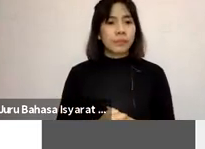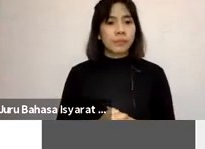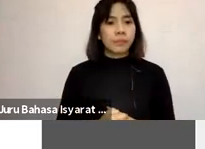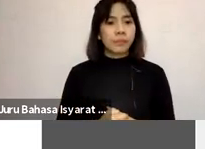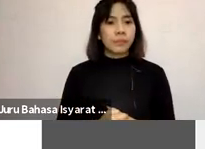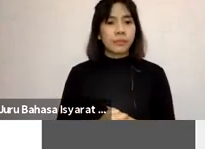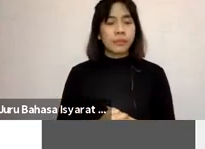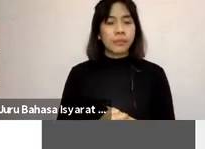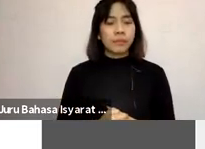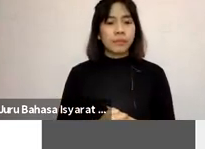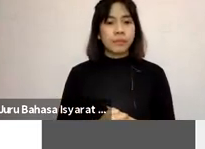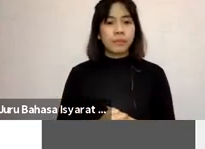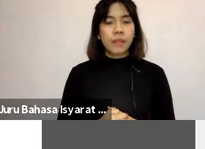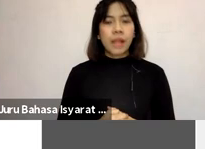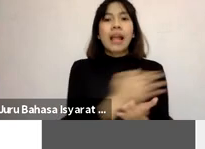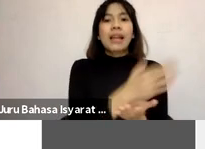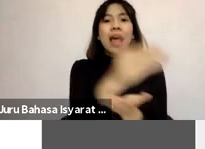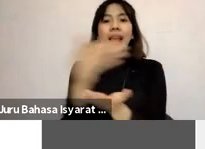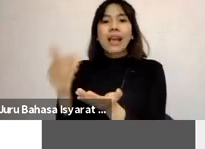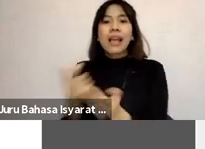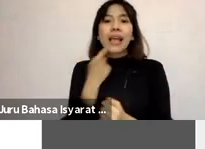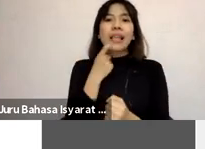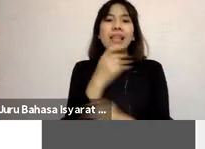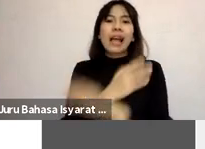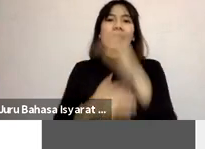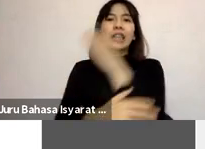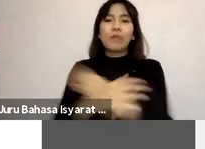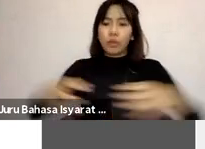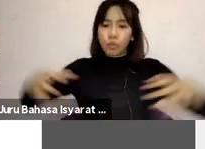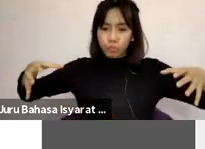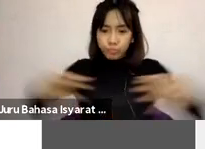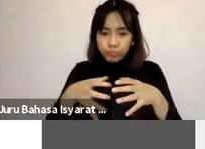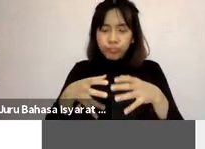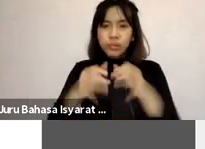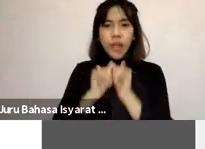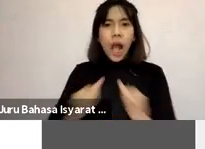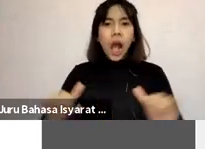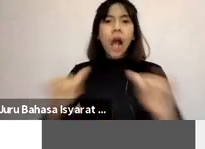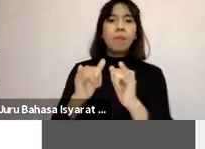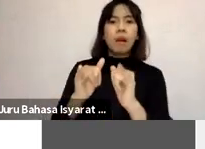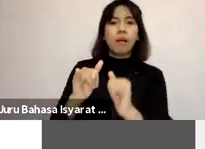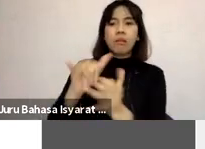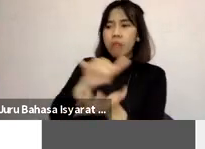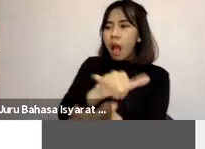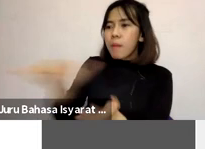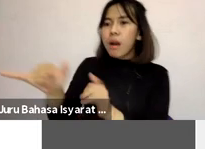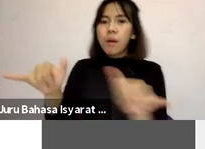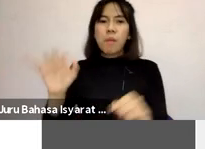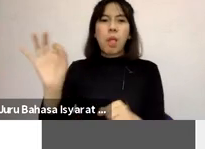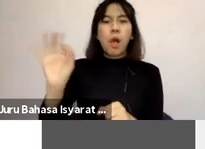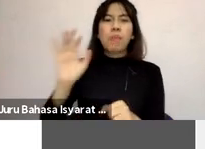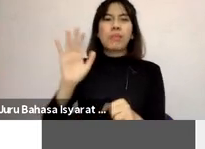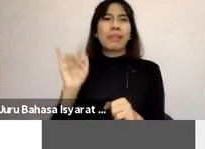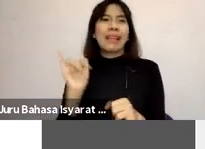tunggal tentang difable saja itu Papa Ario rendah